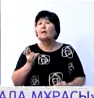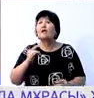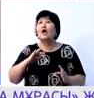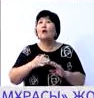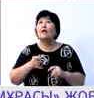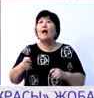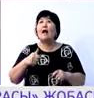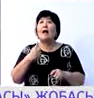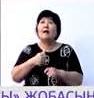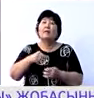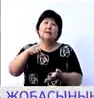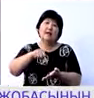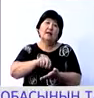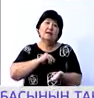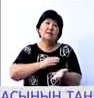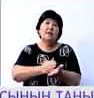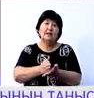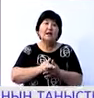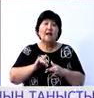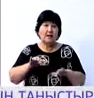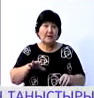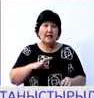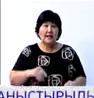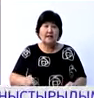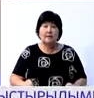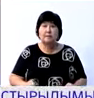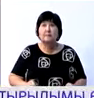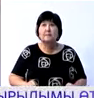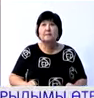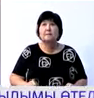ауданының әкімі лауазымында қызмет атқарып келгенді.